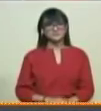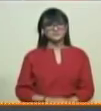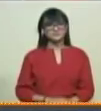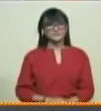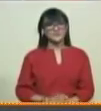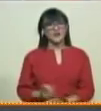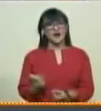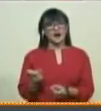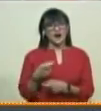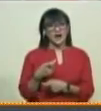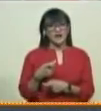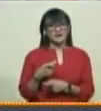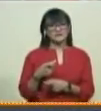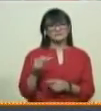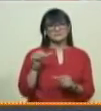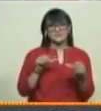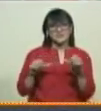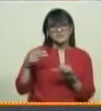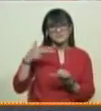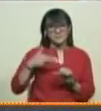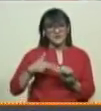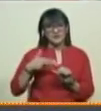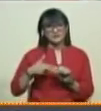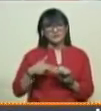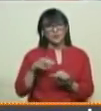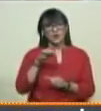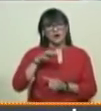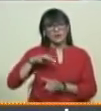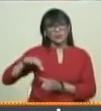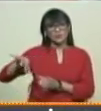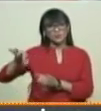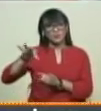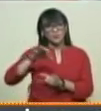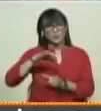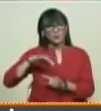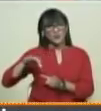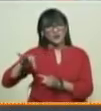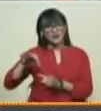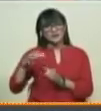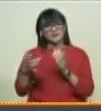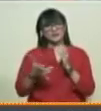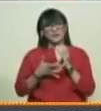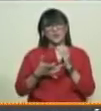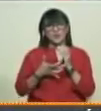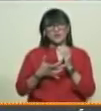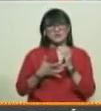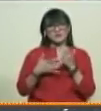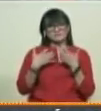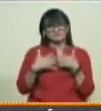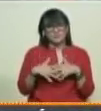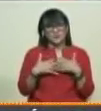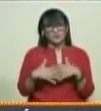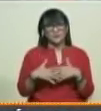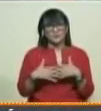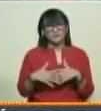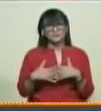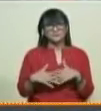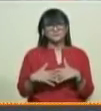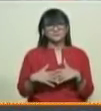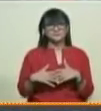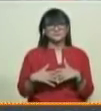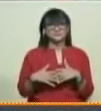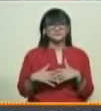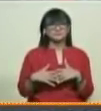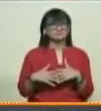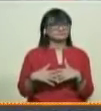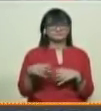gas, petroquímica, gaz, agricultura, sektörü, tecnología, industria, teknoloji ve endüstriyel